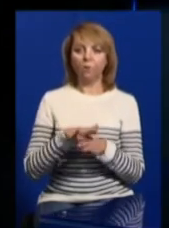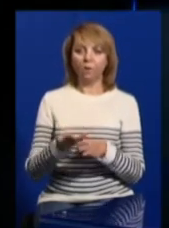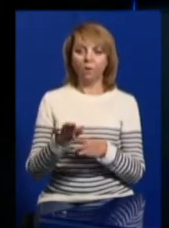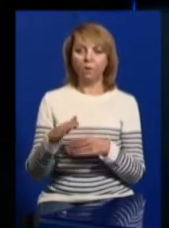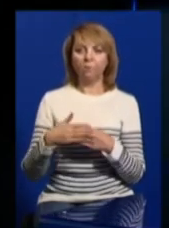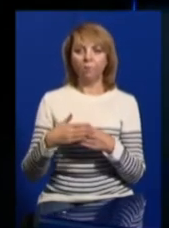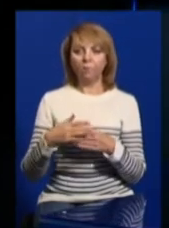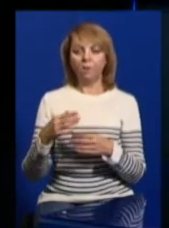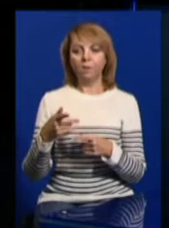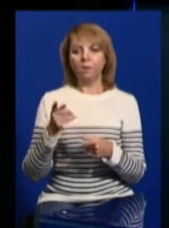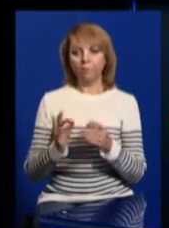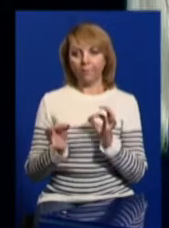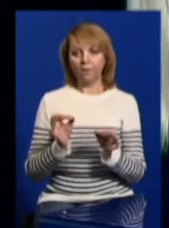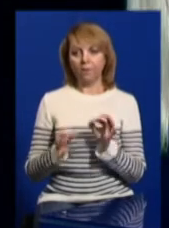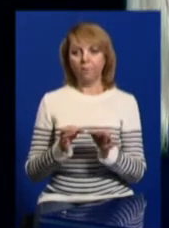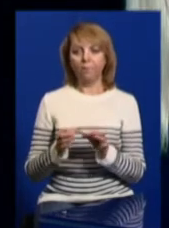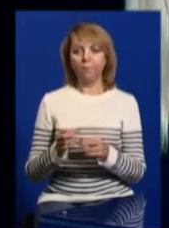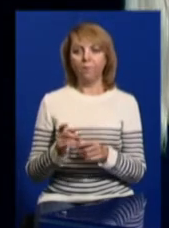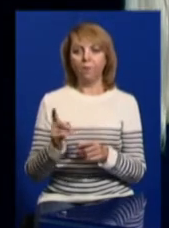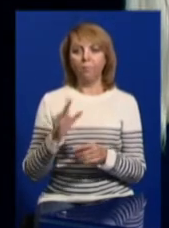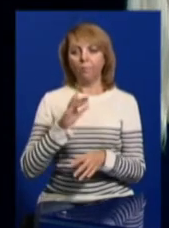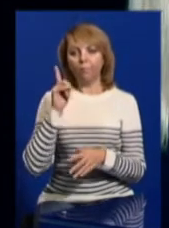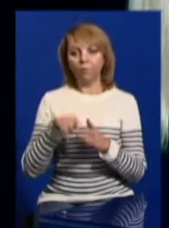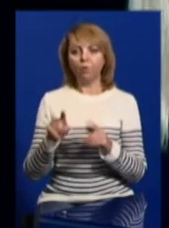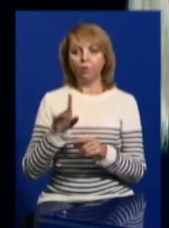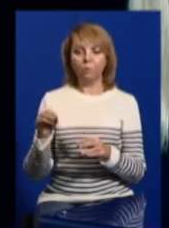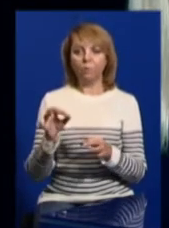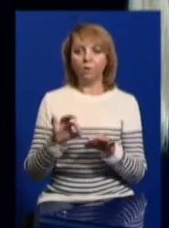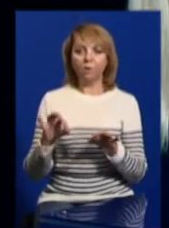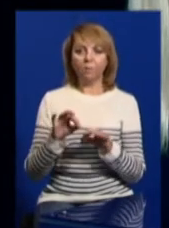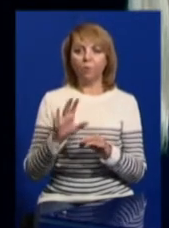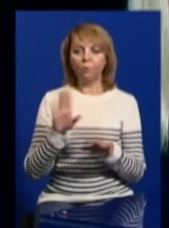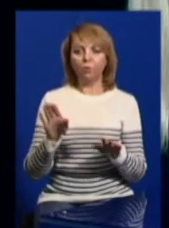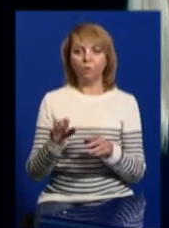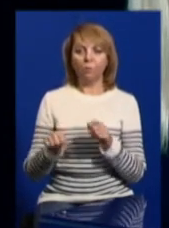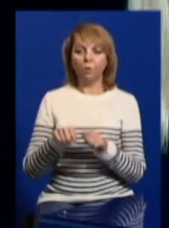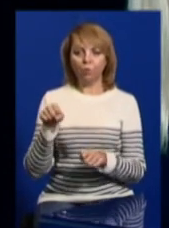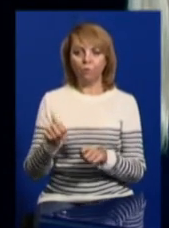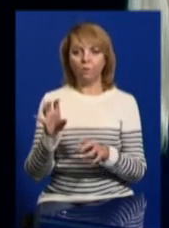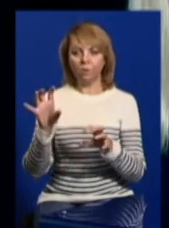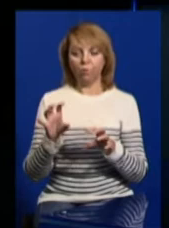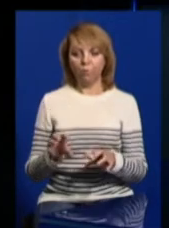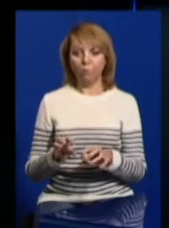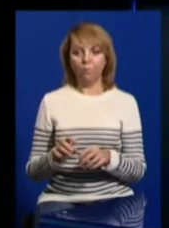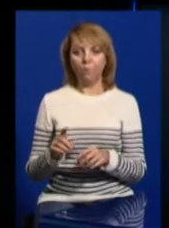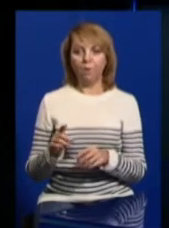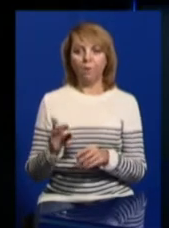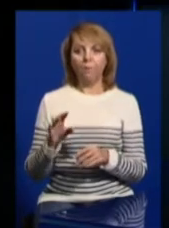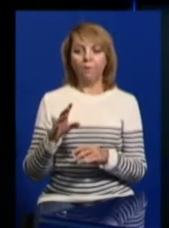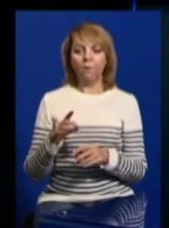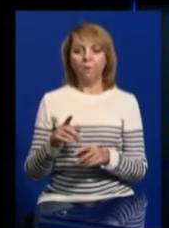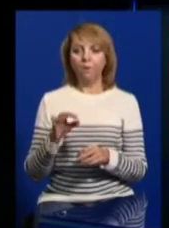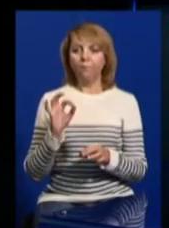вироку справедливо, потерпілі просили, щоб ми були впевнені, що там ніяким чином воно не буде порушуватися закон. Тобто,